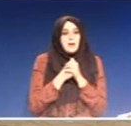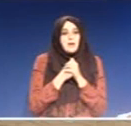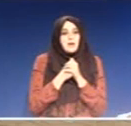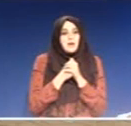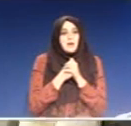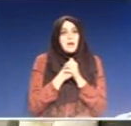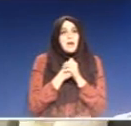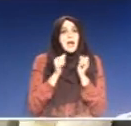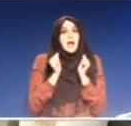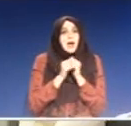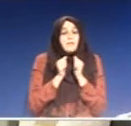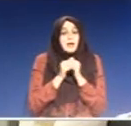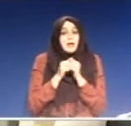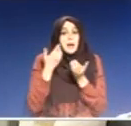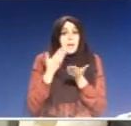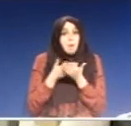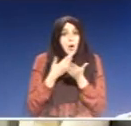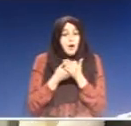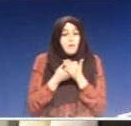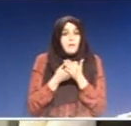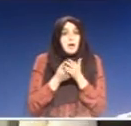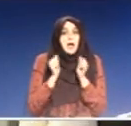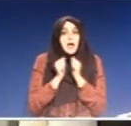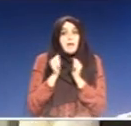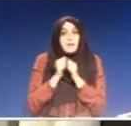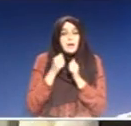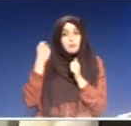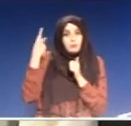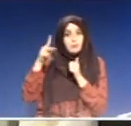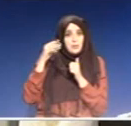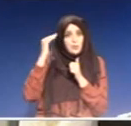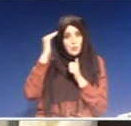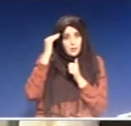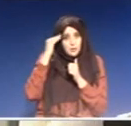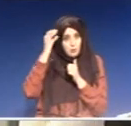وبقناعته وبالأدلة التي بين يديه، هذا هو المطلوب.